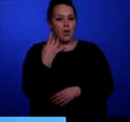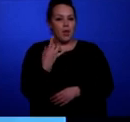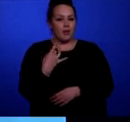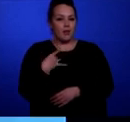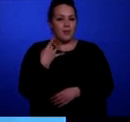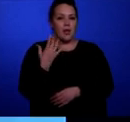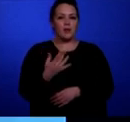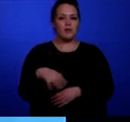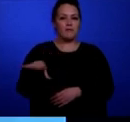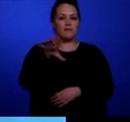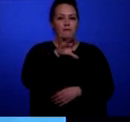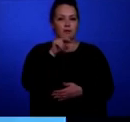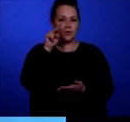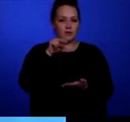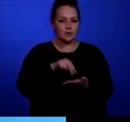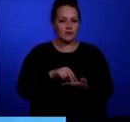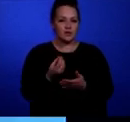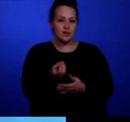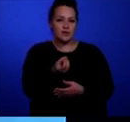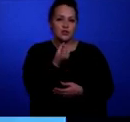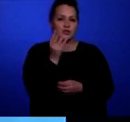белая-пребелая, вся стоит в цвету.